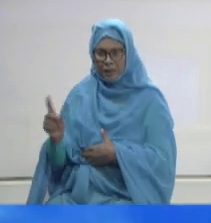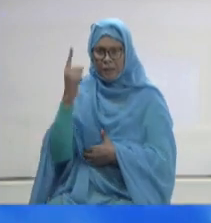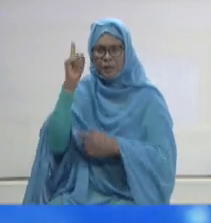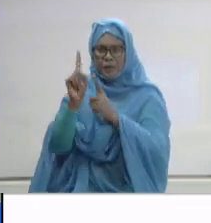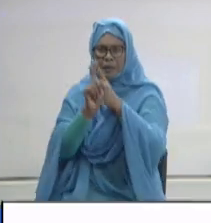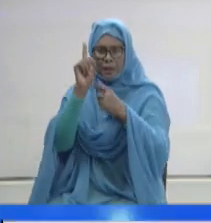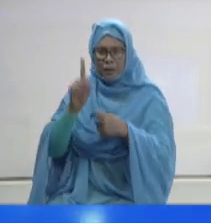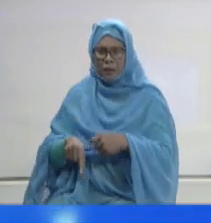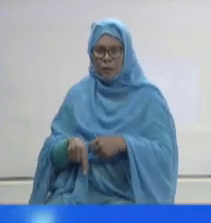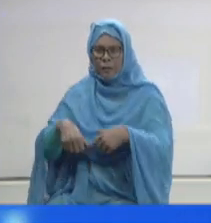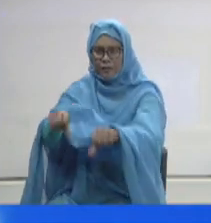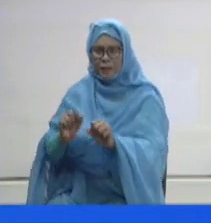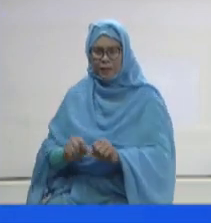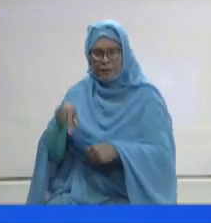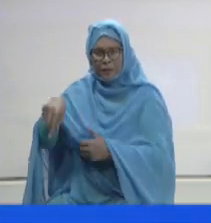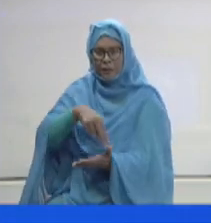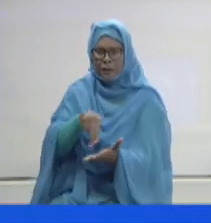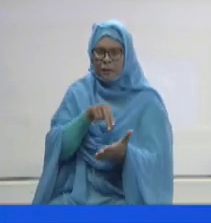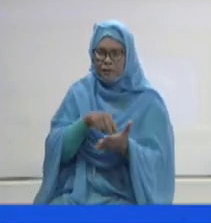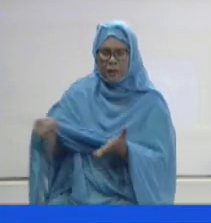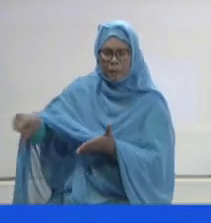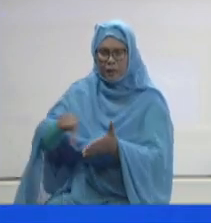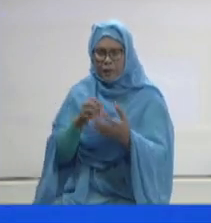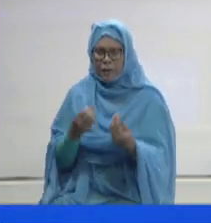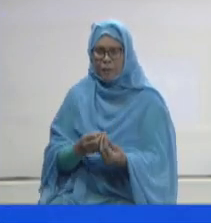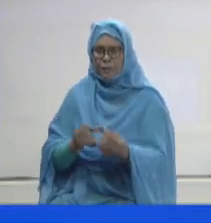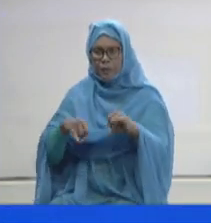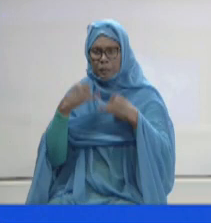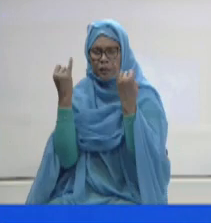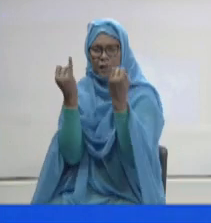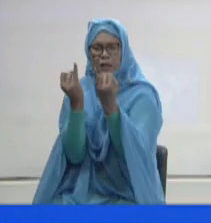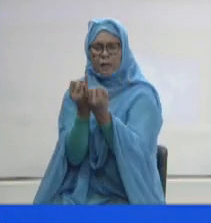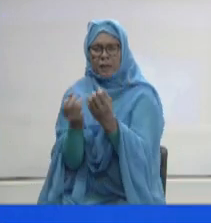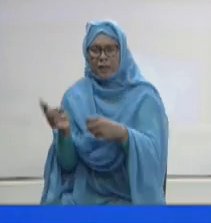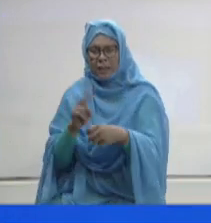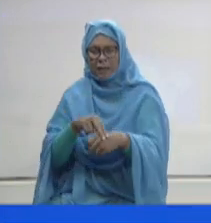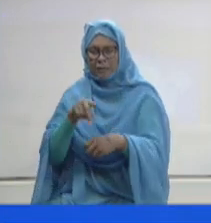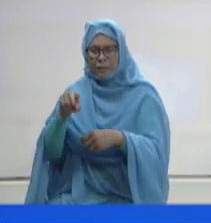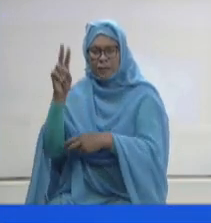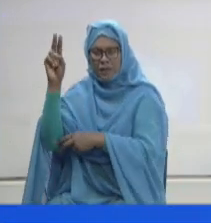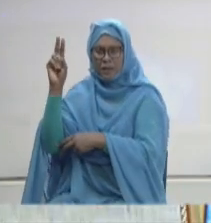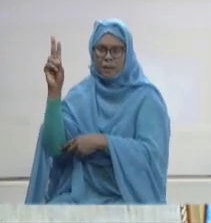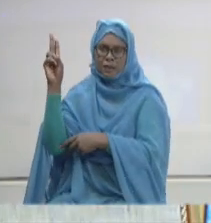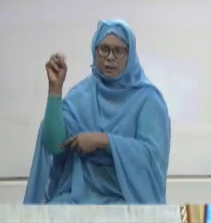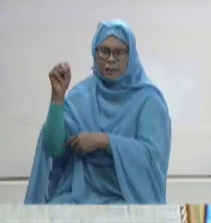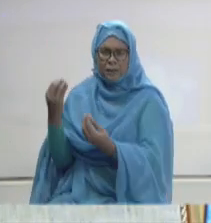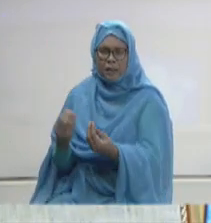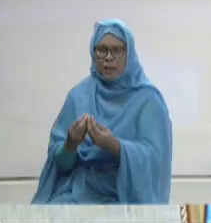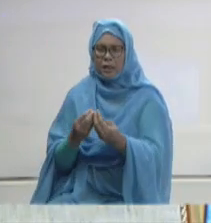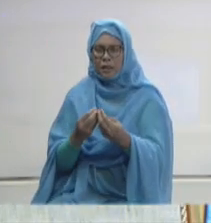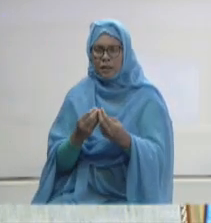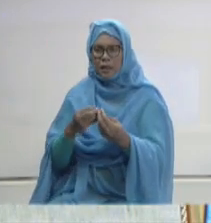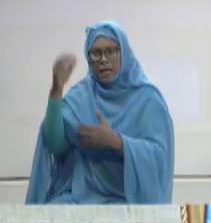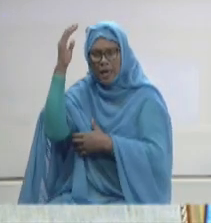المسعود اليوم بمكتبه في نواكشوط بعثه من منظمه الامم المتحده برئاسه السيده هواني زانكو